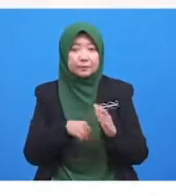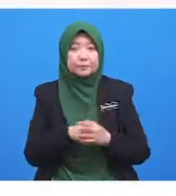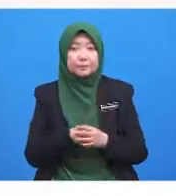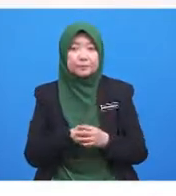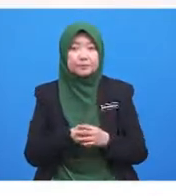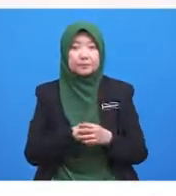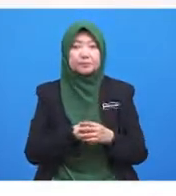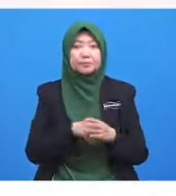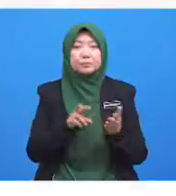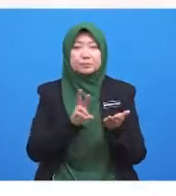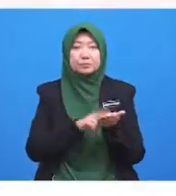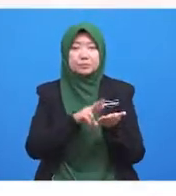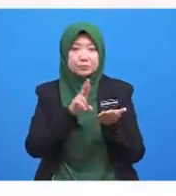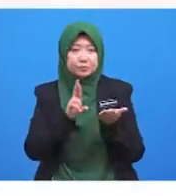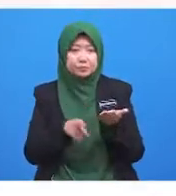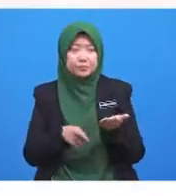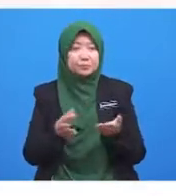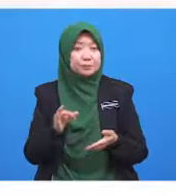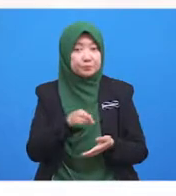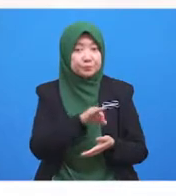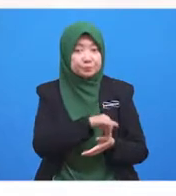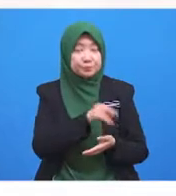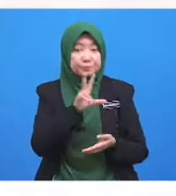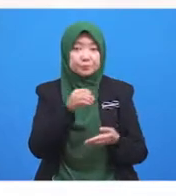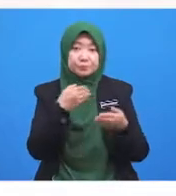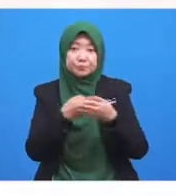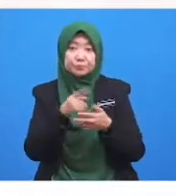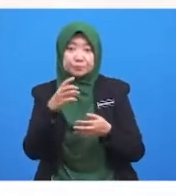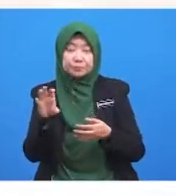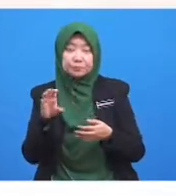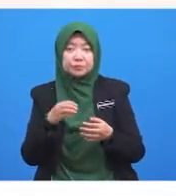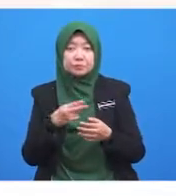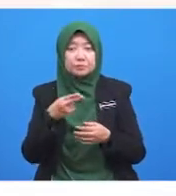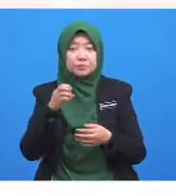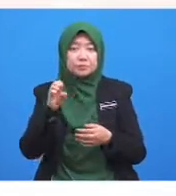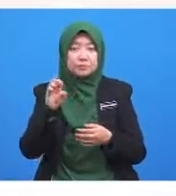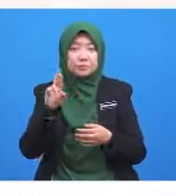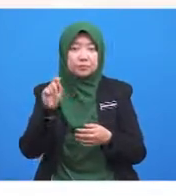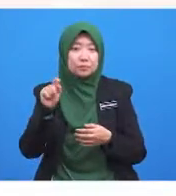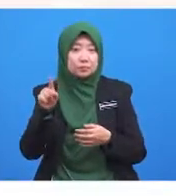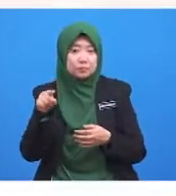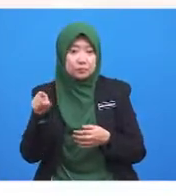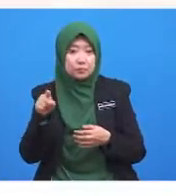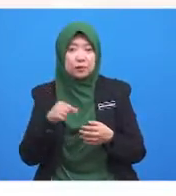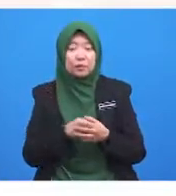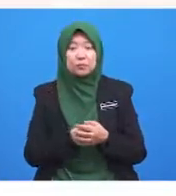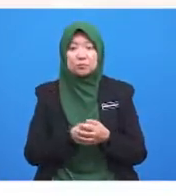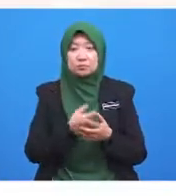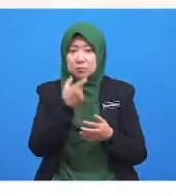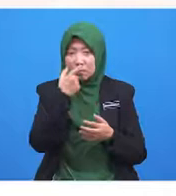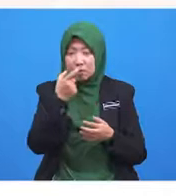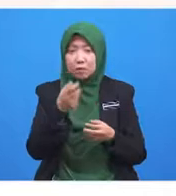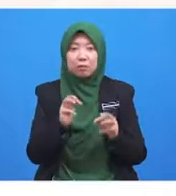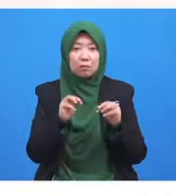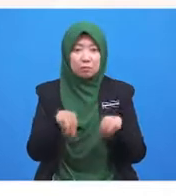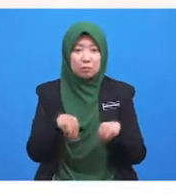hingga 100 Hz. Tempoh denyut mempunyai kemampuan denyut elektrik untuk